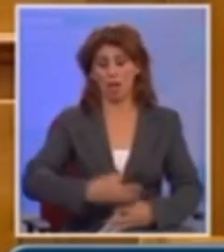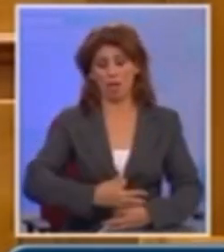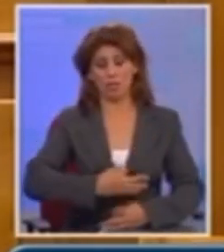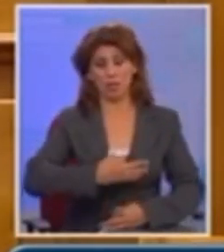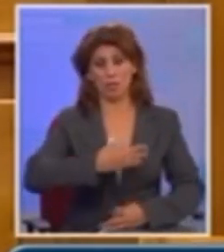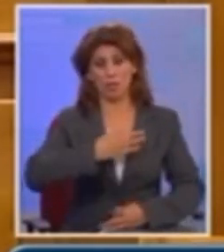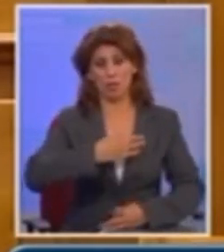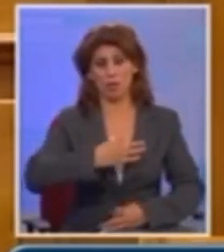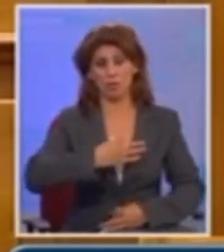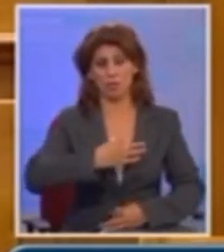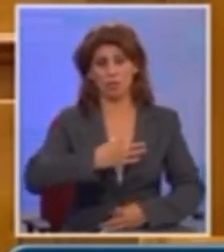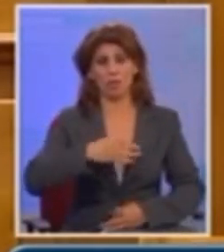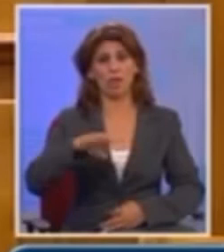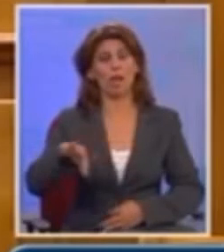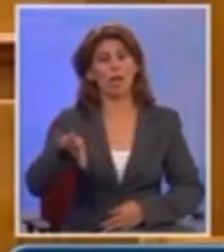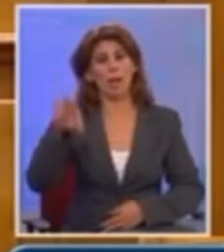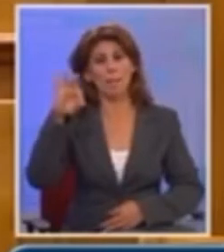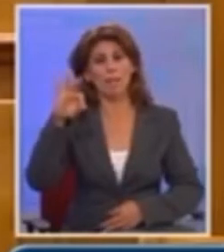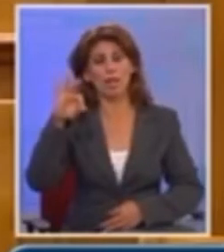αξιοπρέπειας, την επιλογή